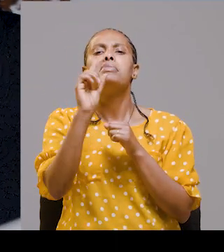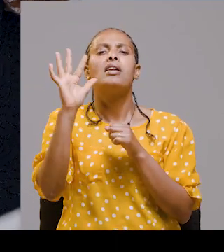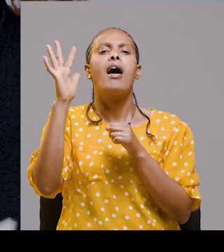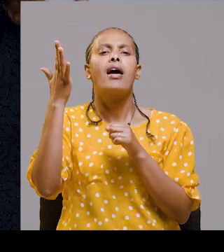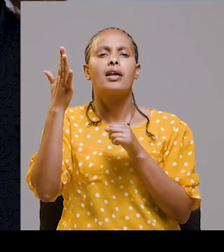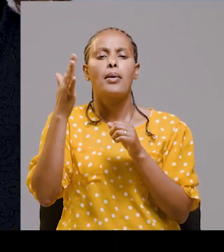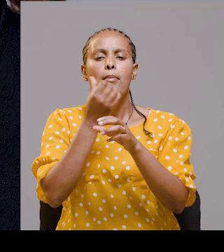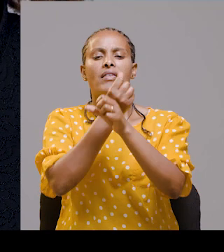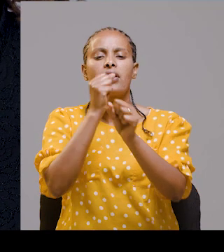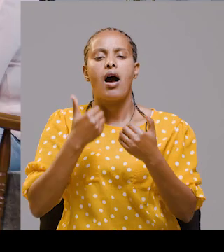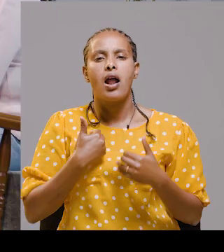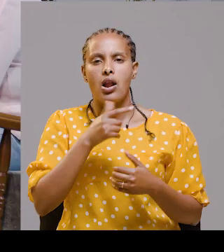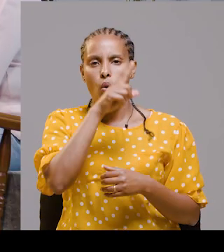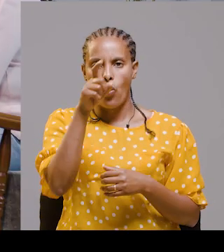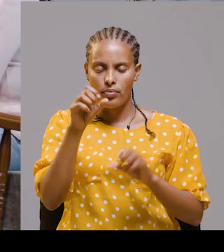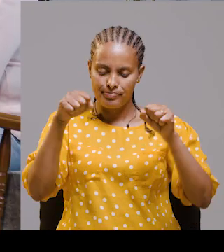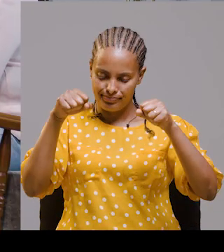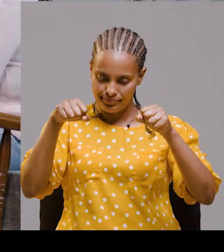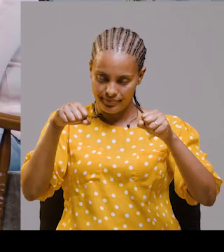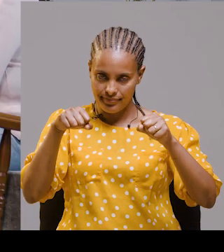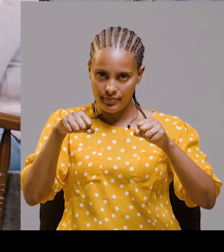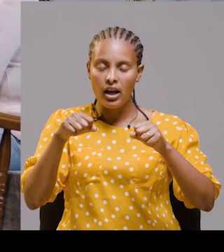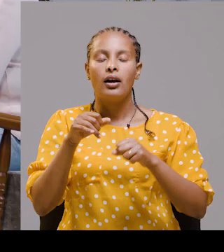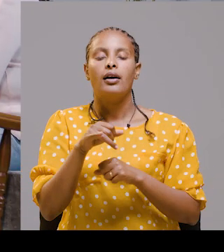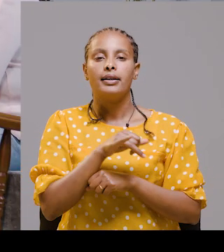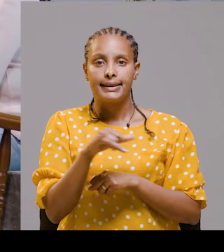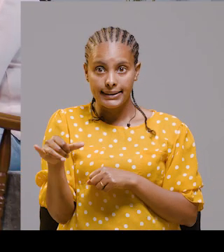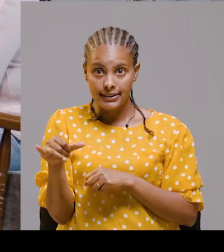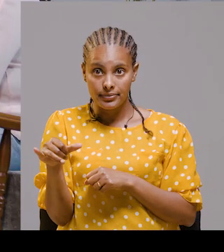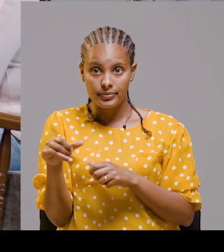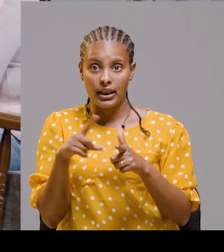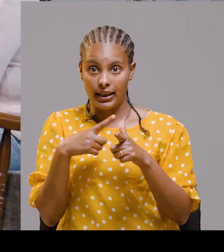አይነት መፍትሄስ አለው? እንግዲህ